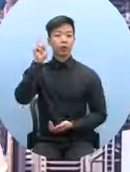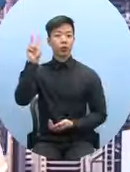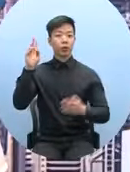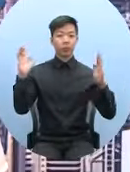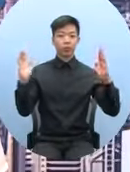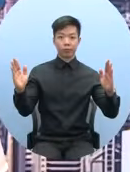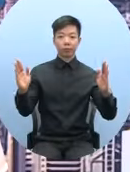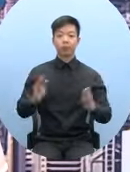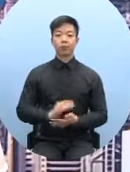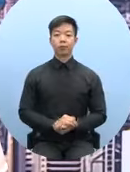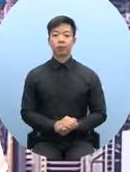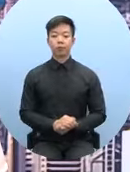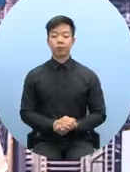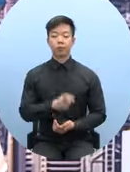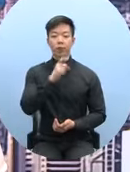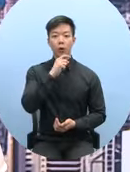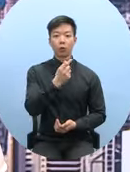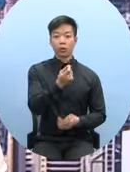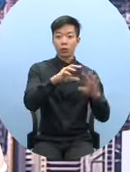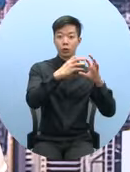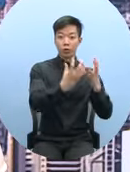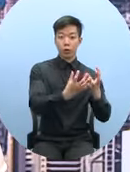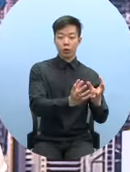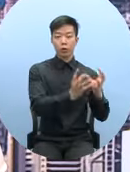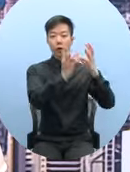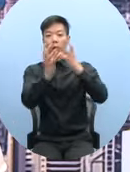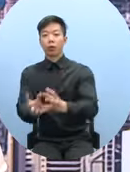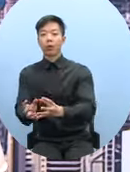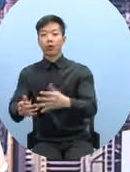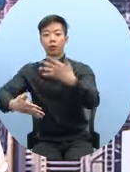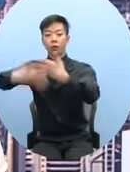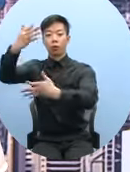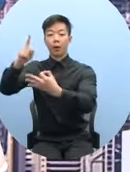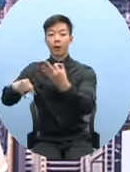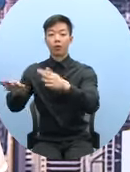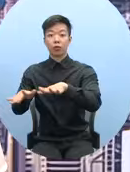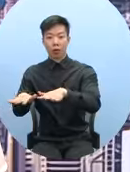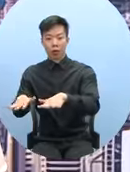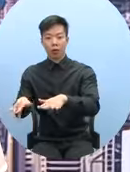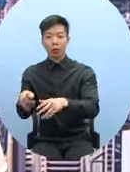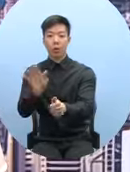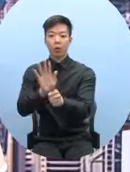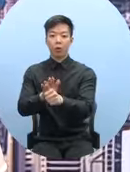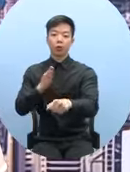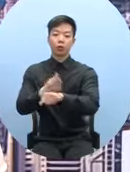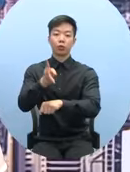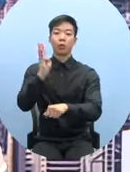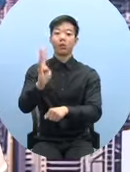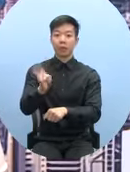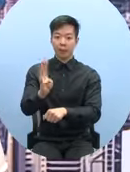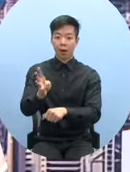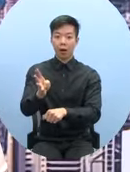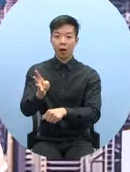去呢兩日咧，我哋都派咗呢個小隊咧去到駿陽村嗰度咧，就已經幫咗咧超過400